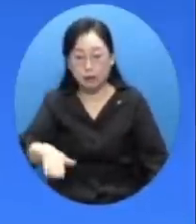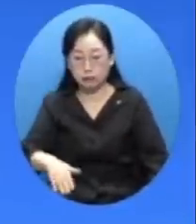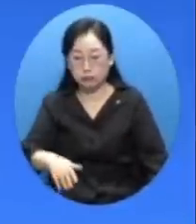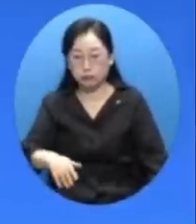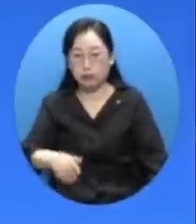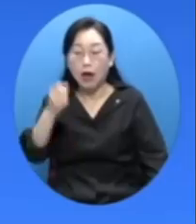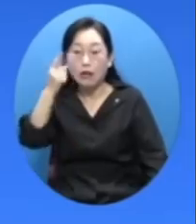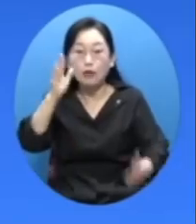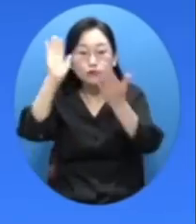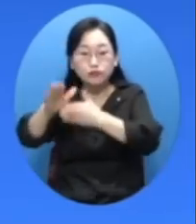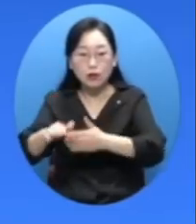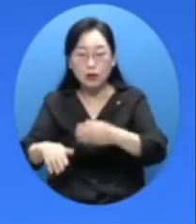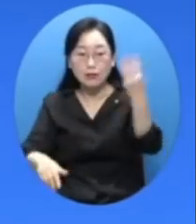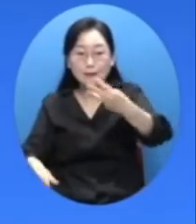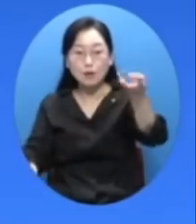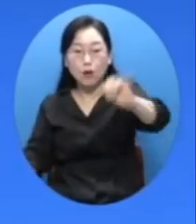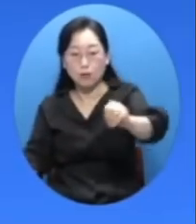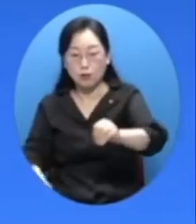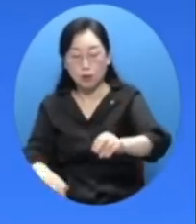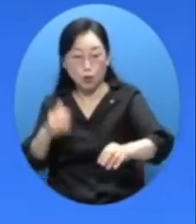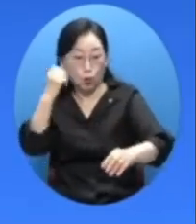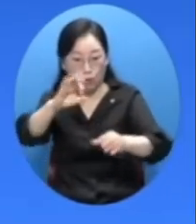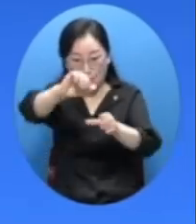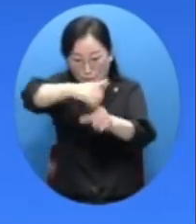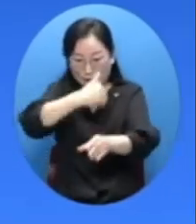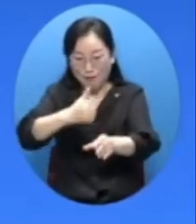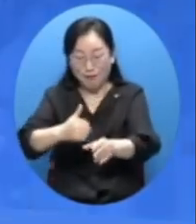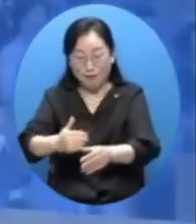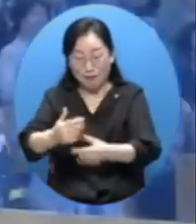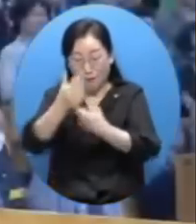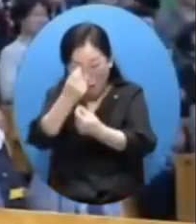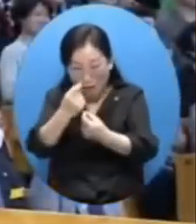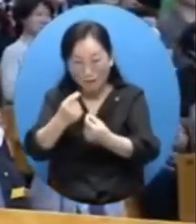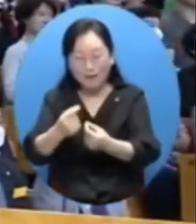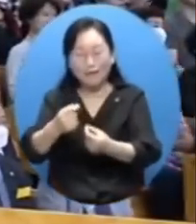달만에 해서 3천억 딱 입금돼가 할렐루야.